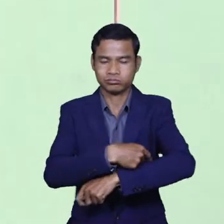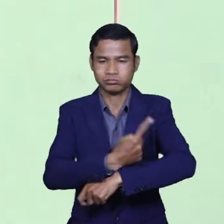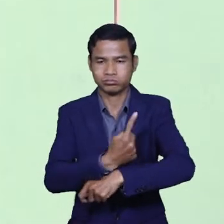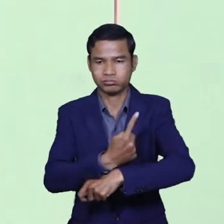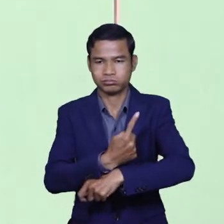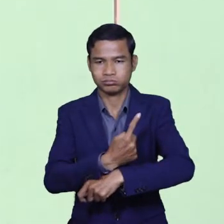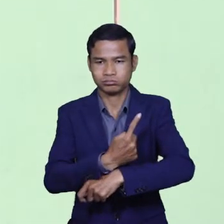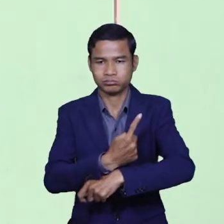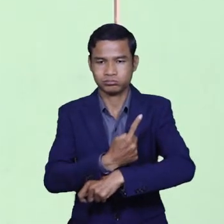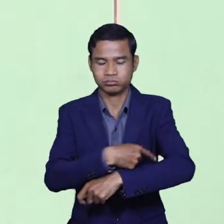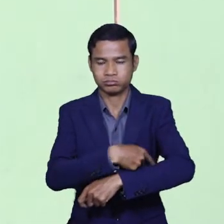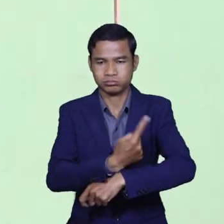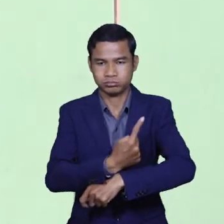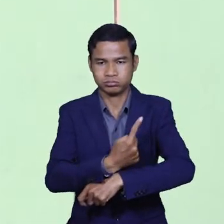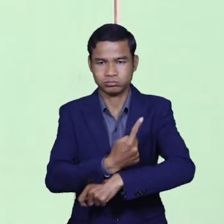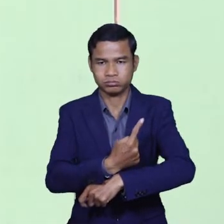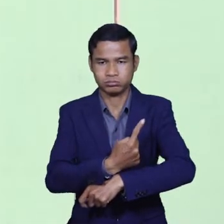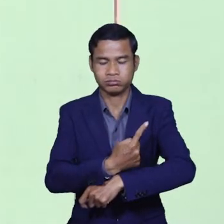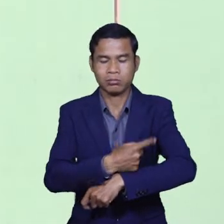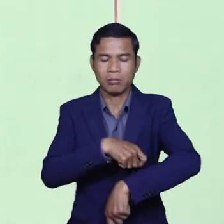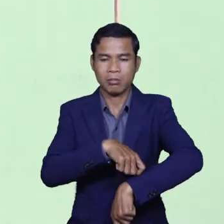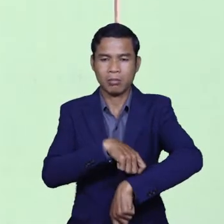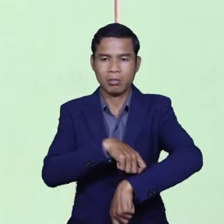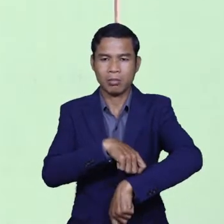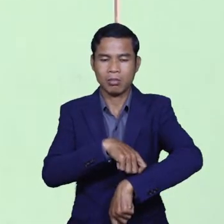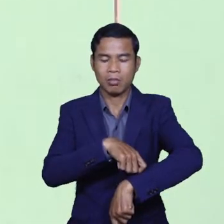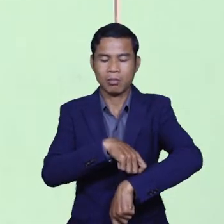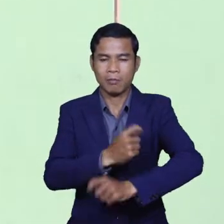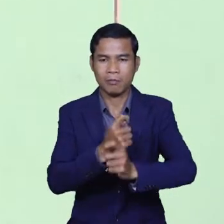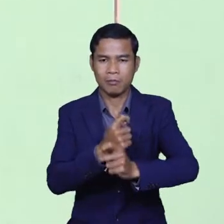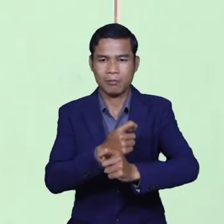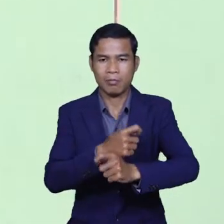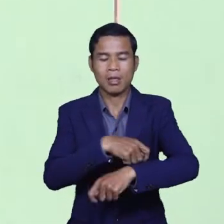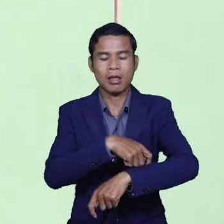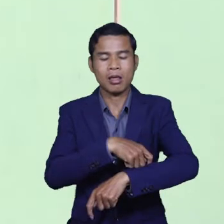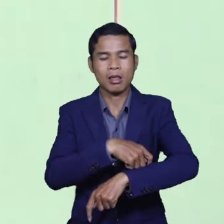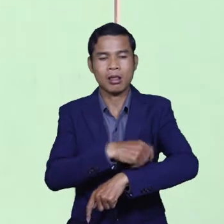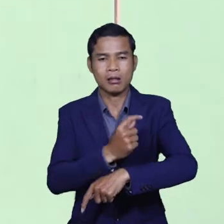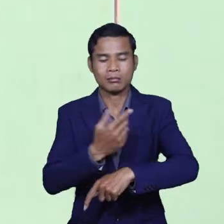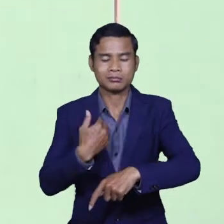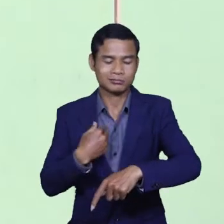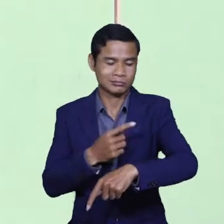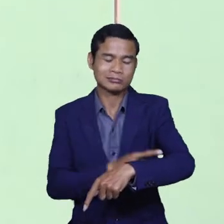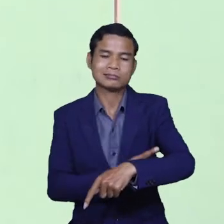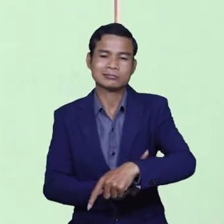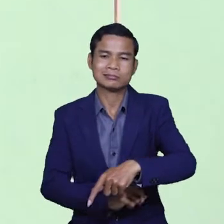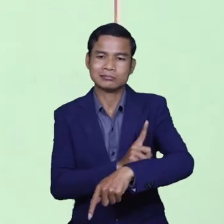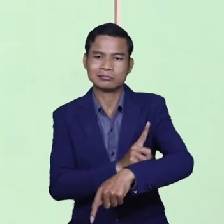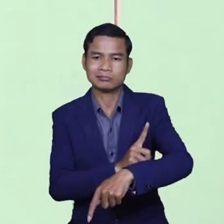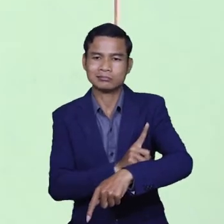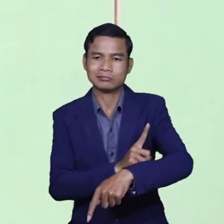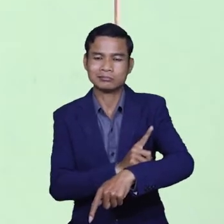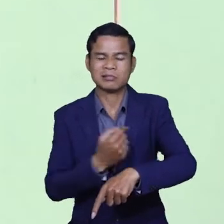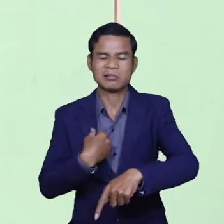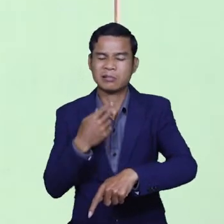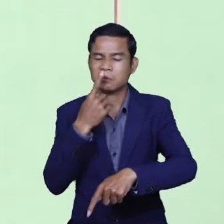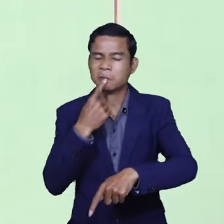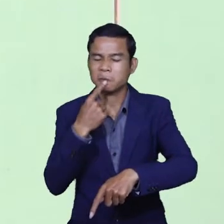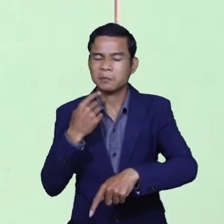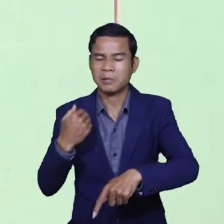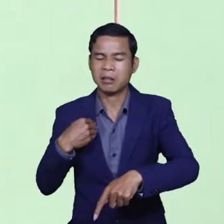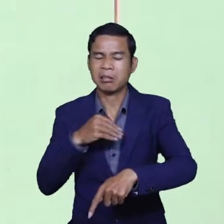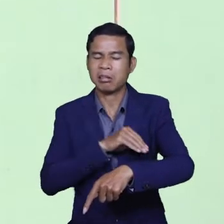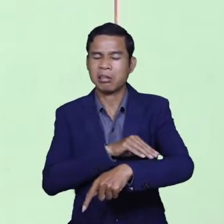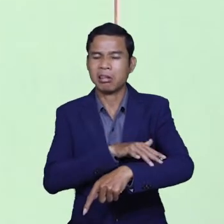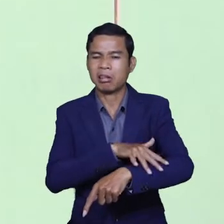ណាកូនណាចាវាទៅប៉ះជាមួយនឹងសរសៃឈាមចាអាចបណ្ដាលឲ្យយើងចាមានឈាមហូរណាកូនណា